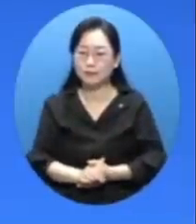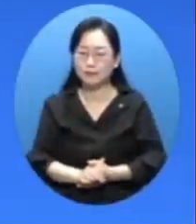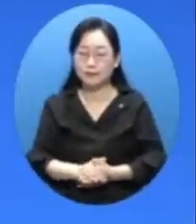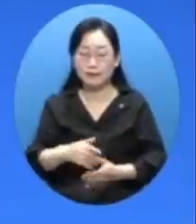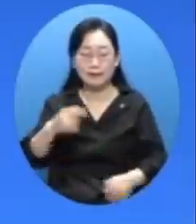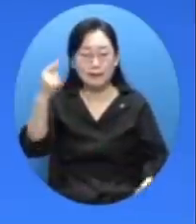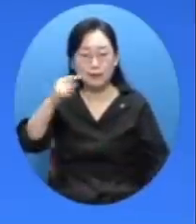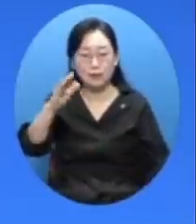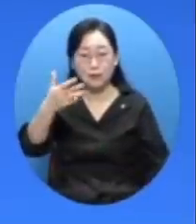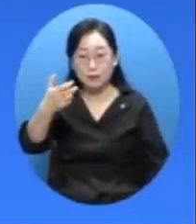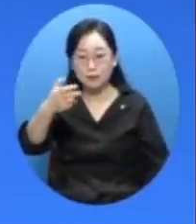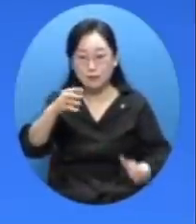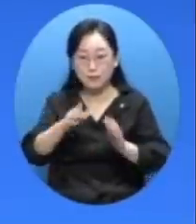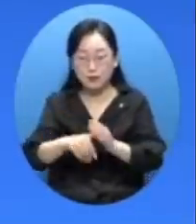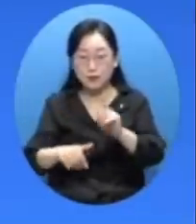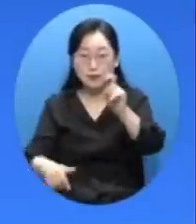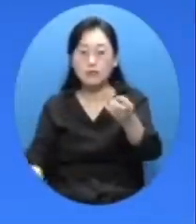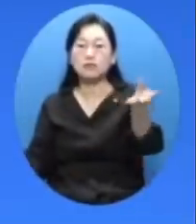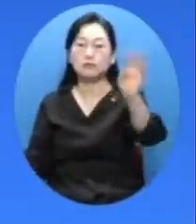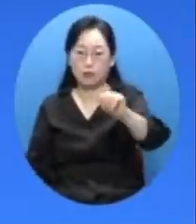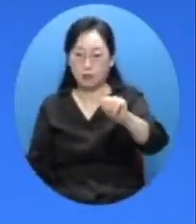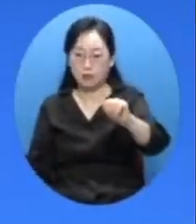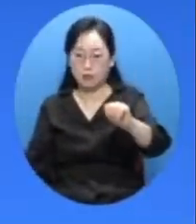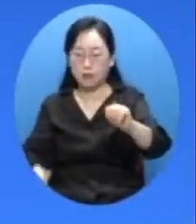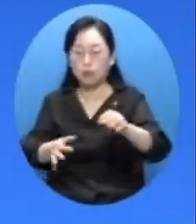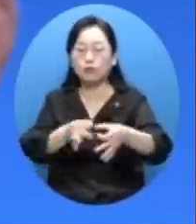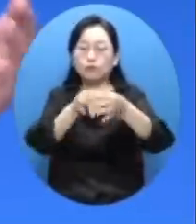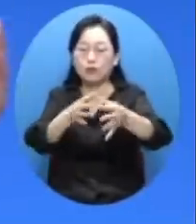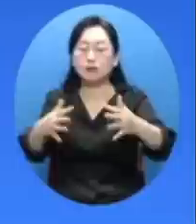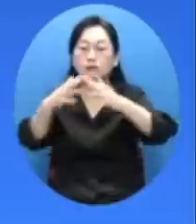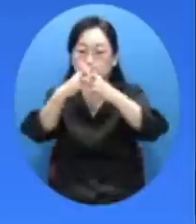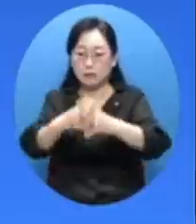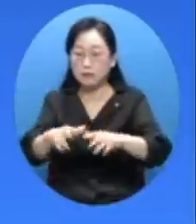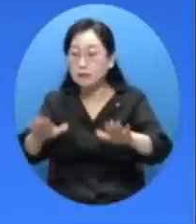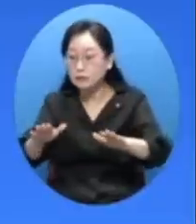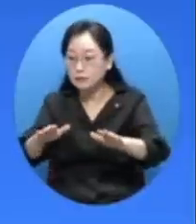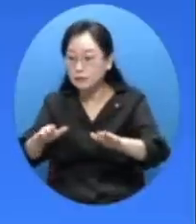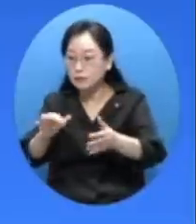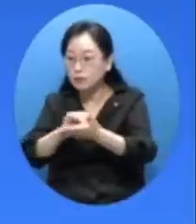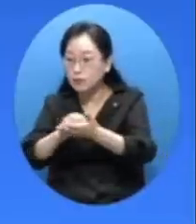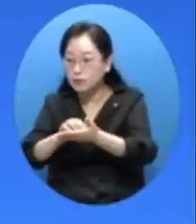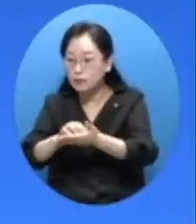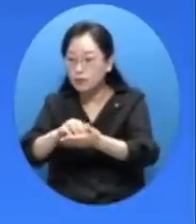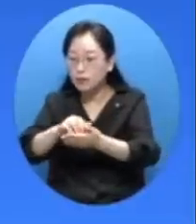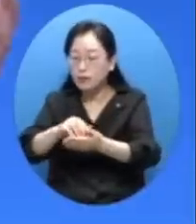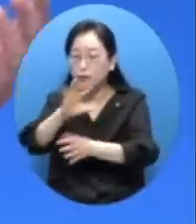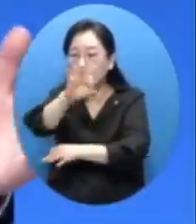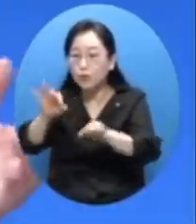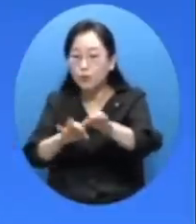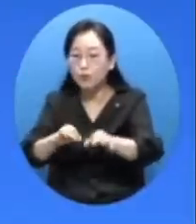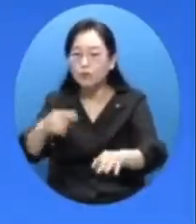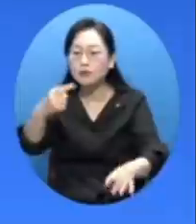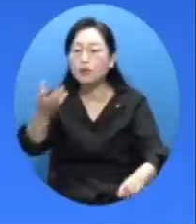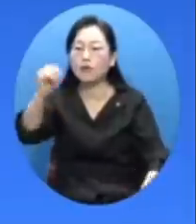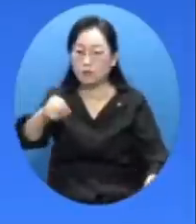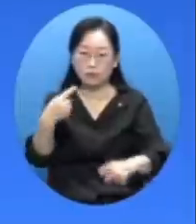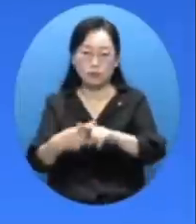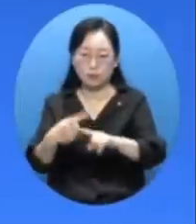70년대 10억 공사비는 지금 1000억 가도 갔습니다. 공사비가 없었습니다. 목사님 돈도